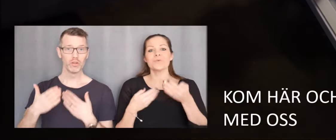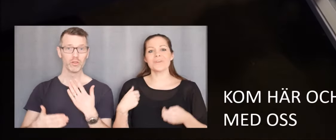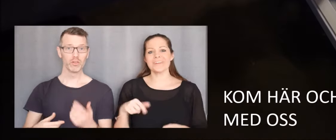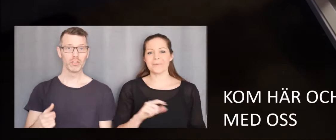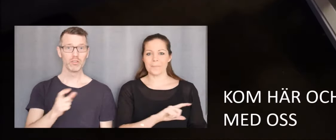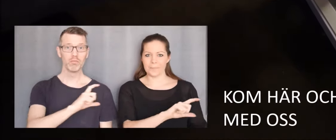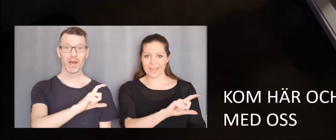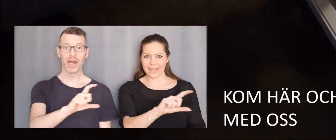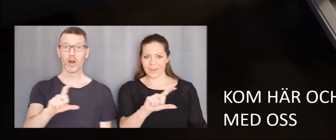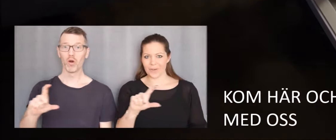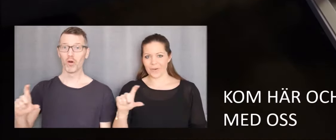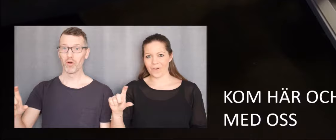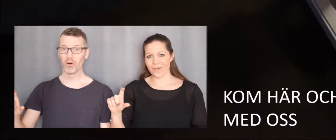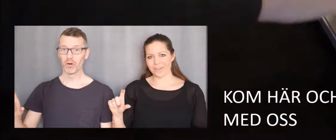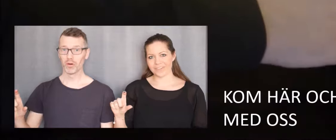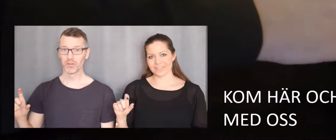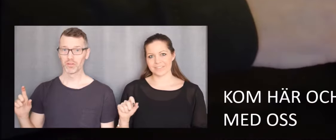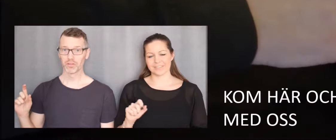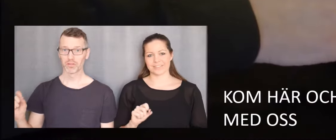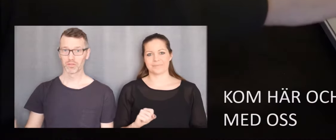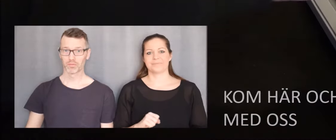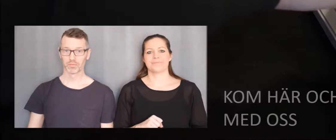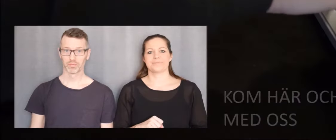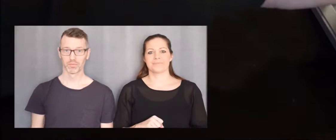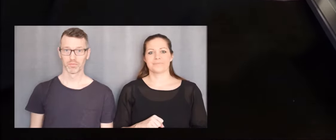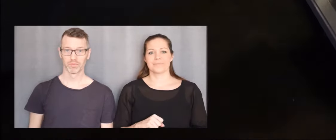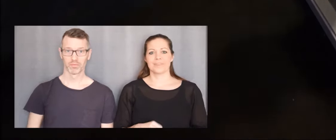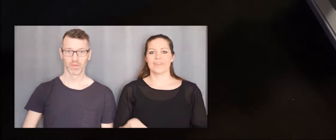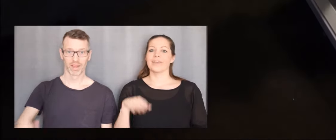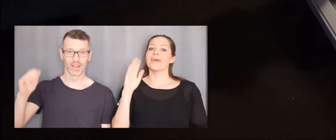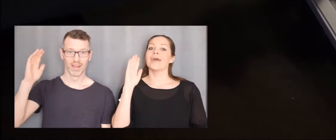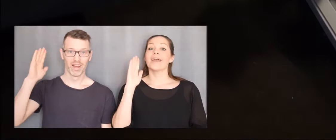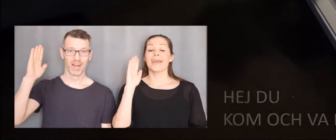kör och sjung med oss.